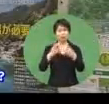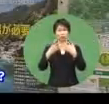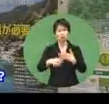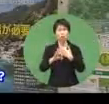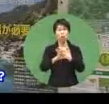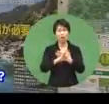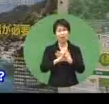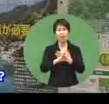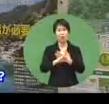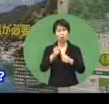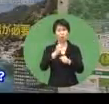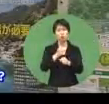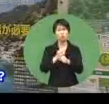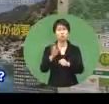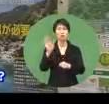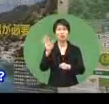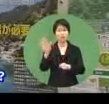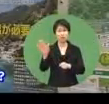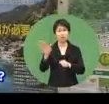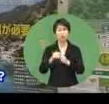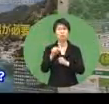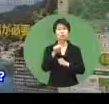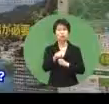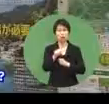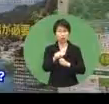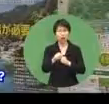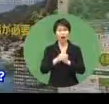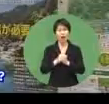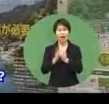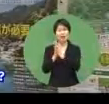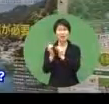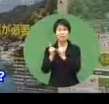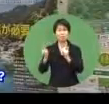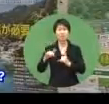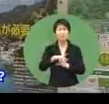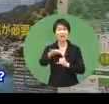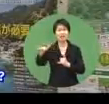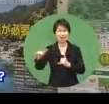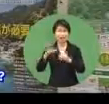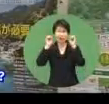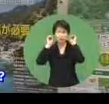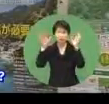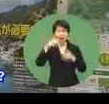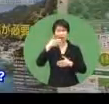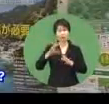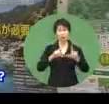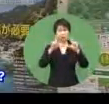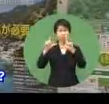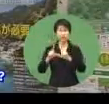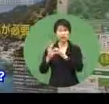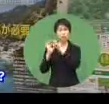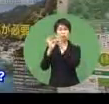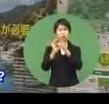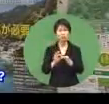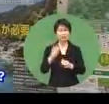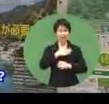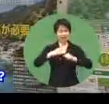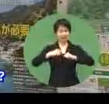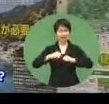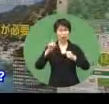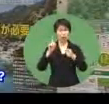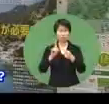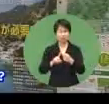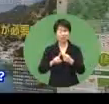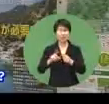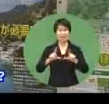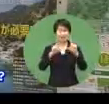というものを作っておりまして、それはですね、県民の皆さんが豊かな食生活を通じて健康的な生活